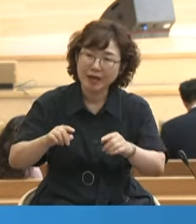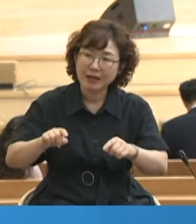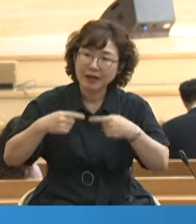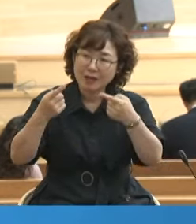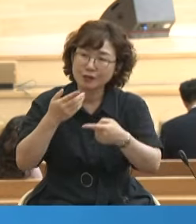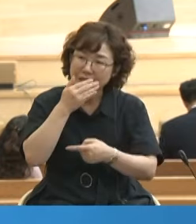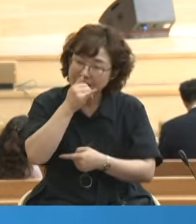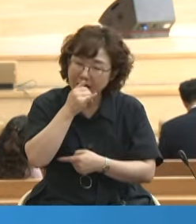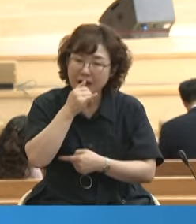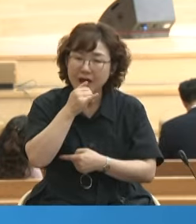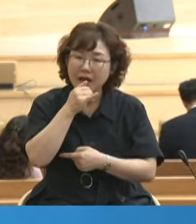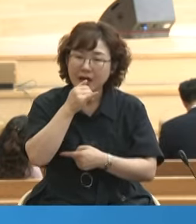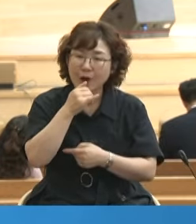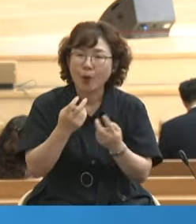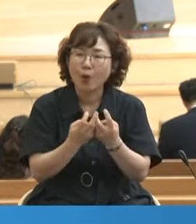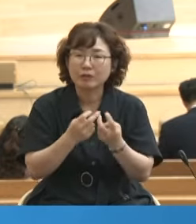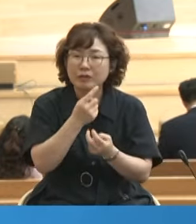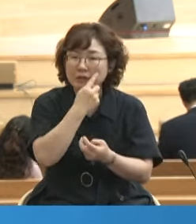있죠?